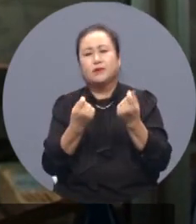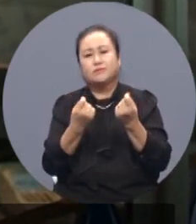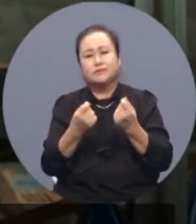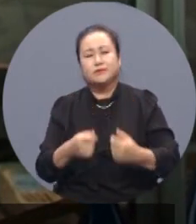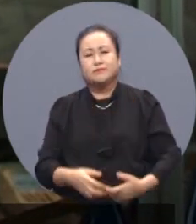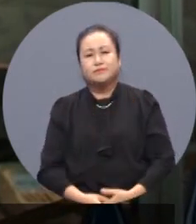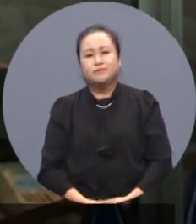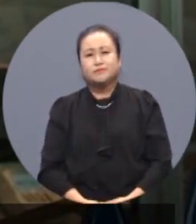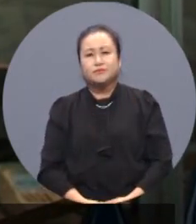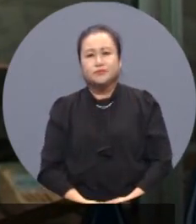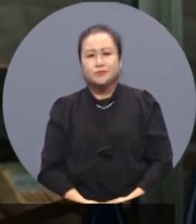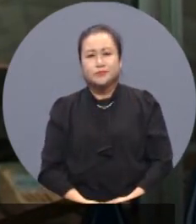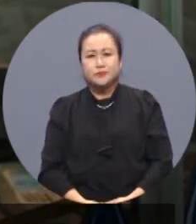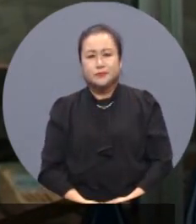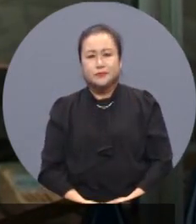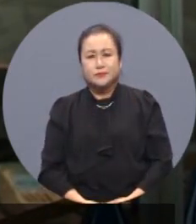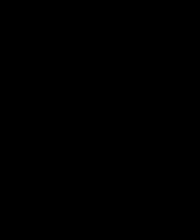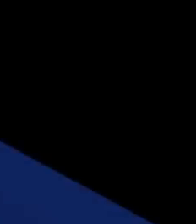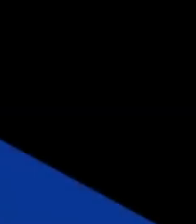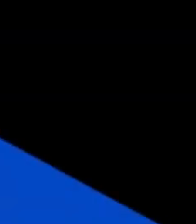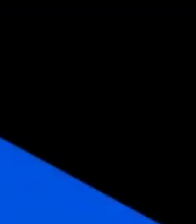뉴스 현재 입니다